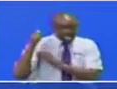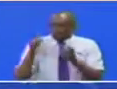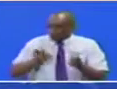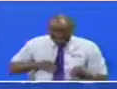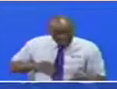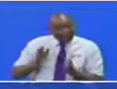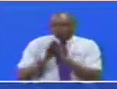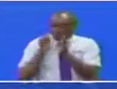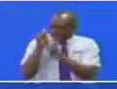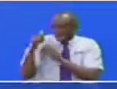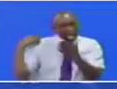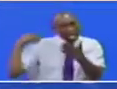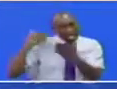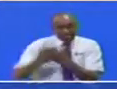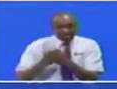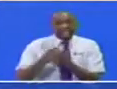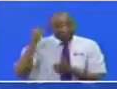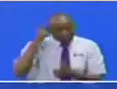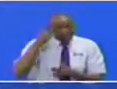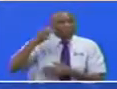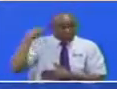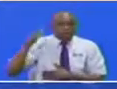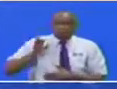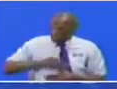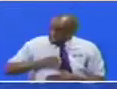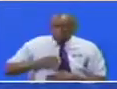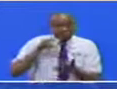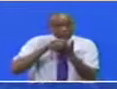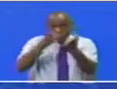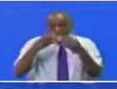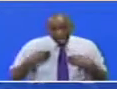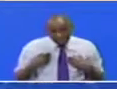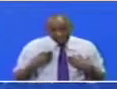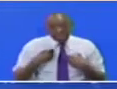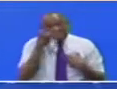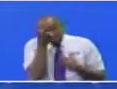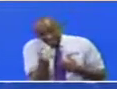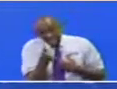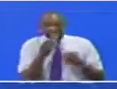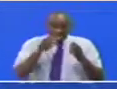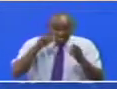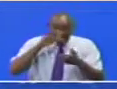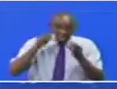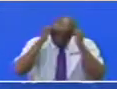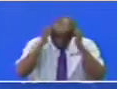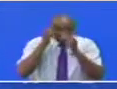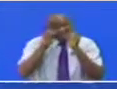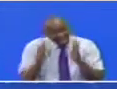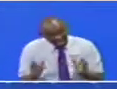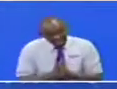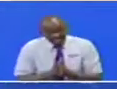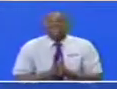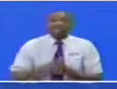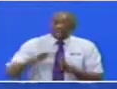Wanawake wametoka mbali sana. Kuna wakati wanawake walikuwa hawana nafasi. Iwe ni nafasi ya kusoma, iwe ni nafasi